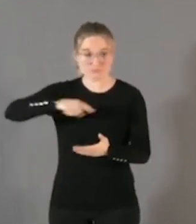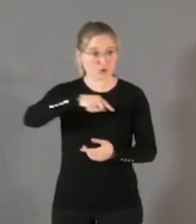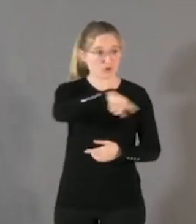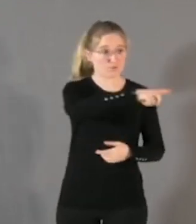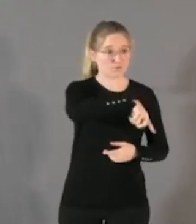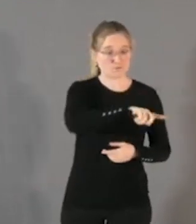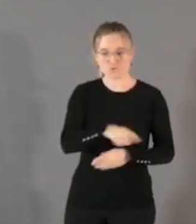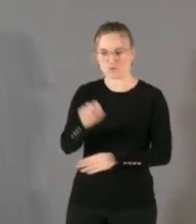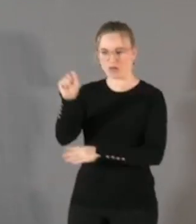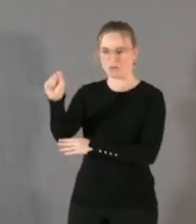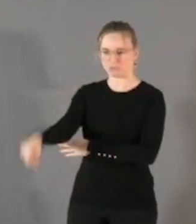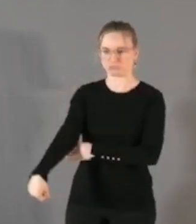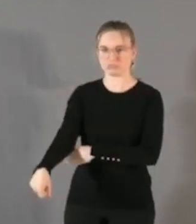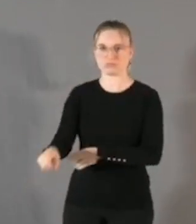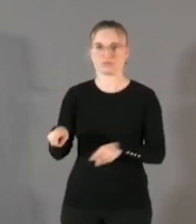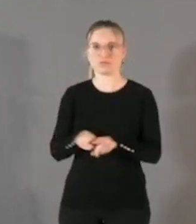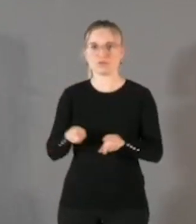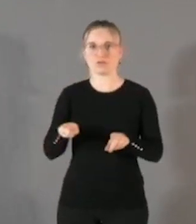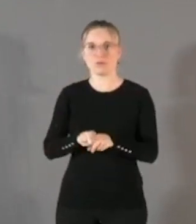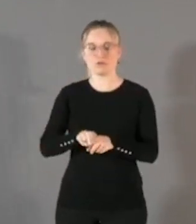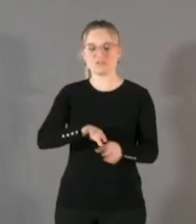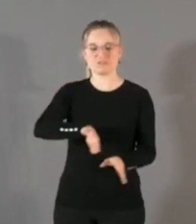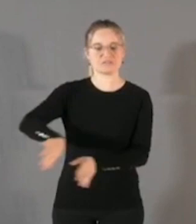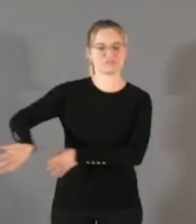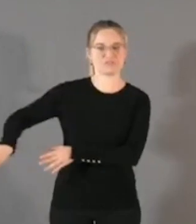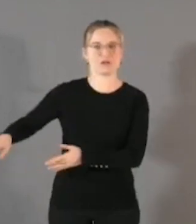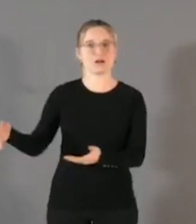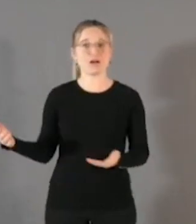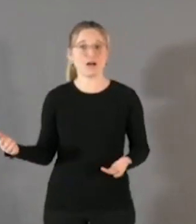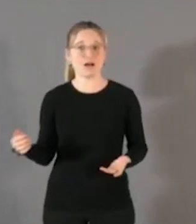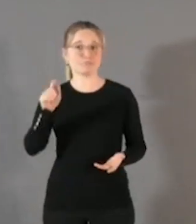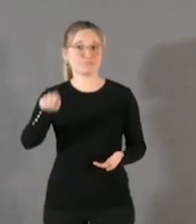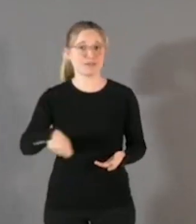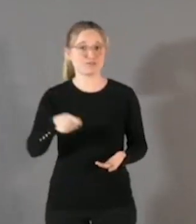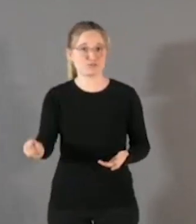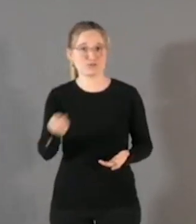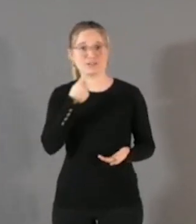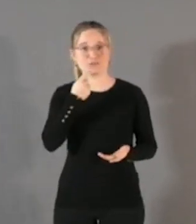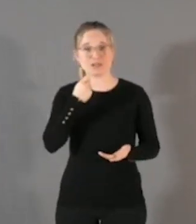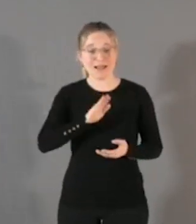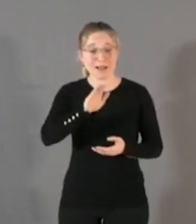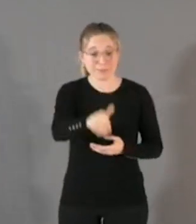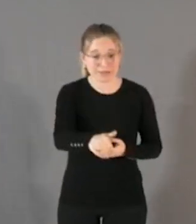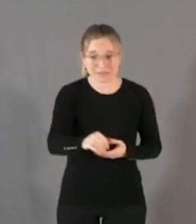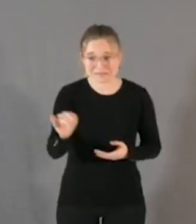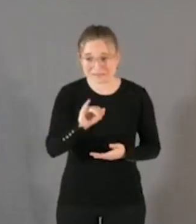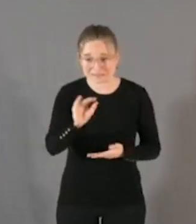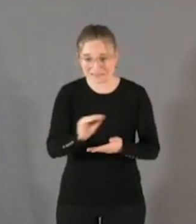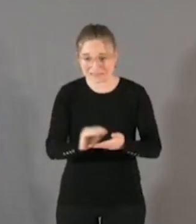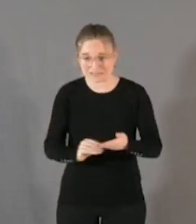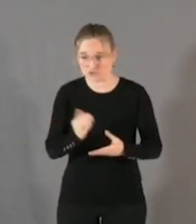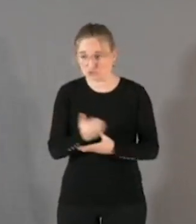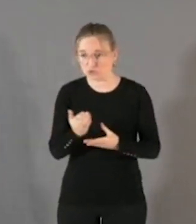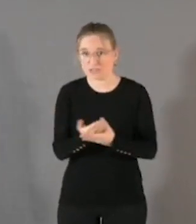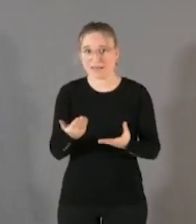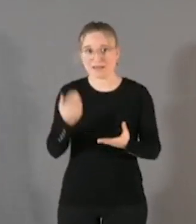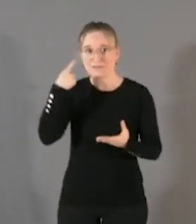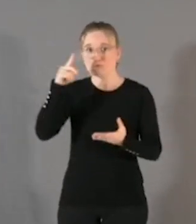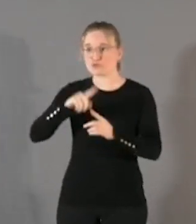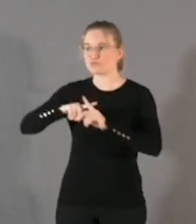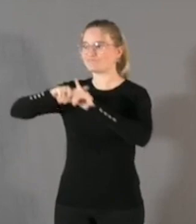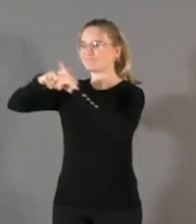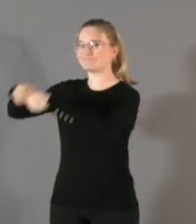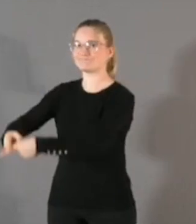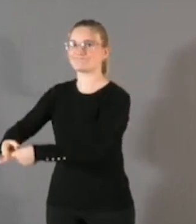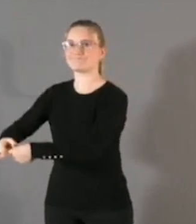n'avez pas, sous la main, le personnel compétent pour monter des dossiers qui arriveraient à convaincre et Renaud Muselier et